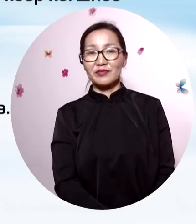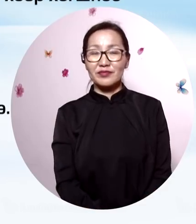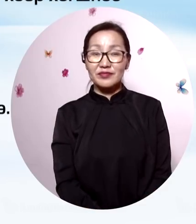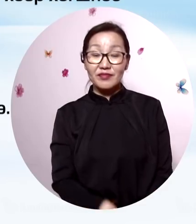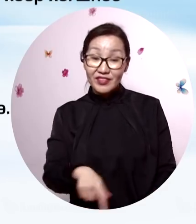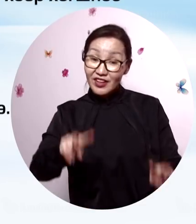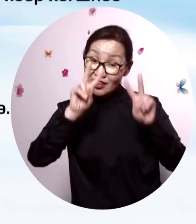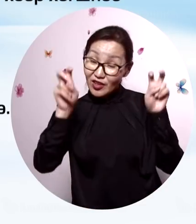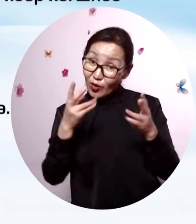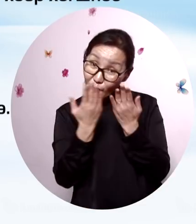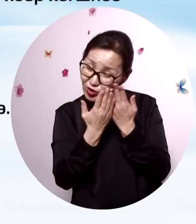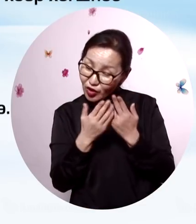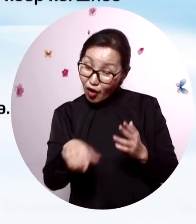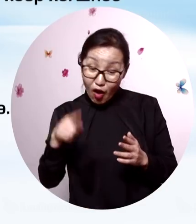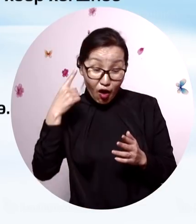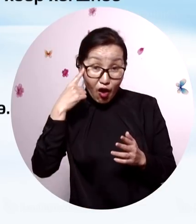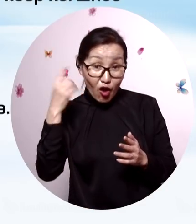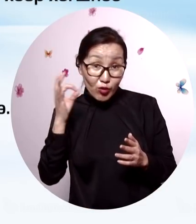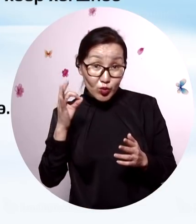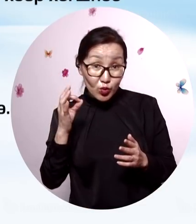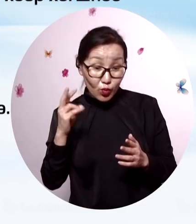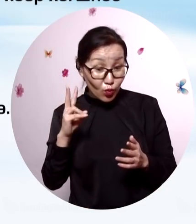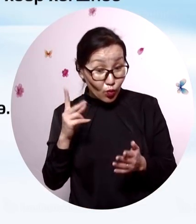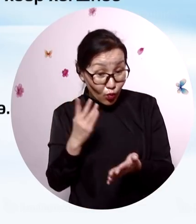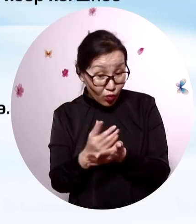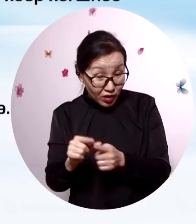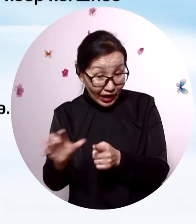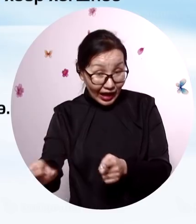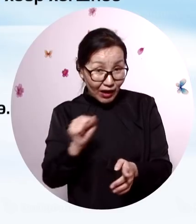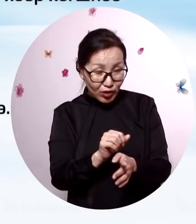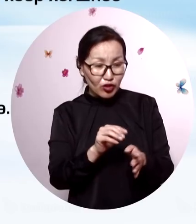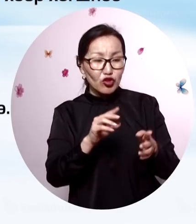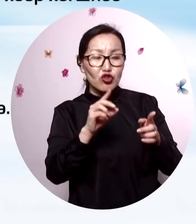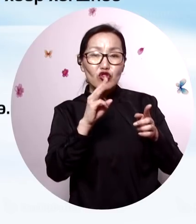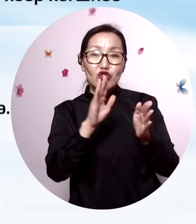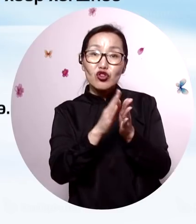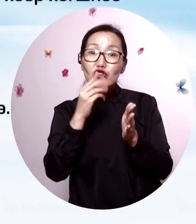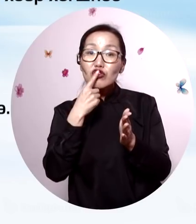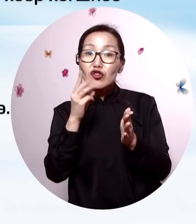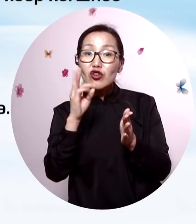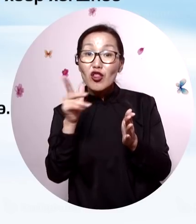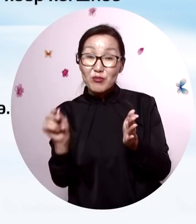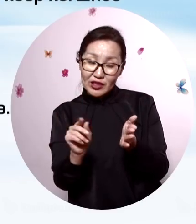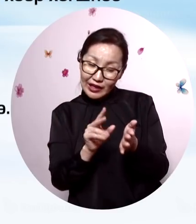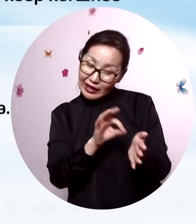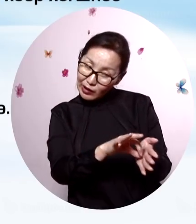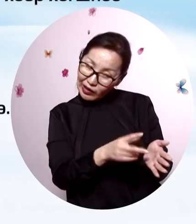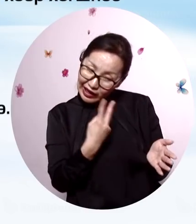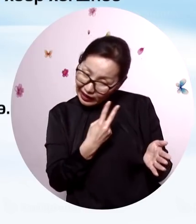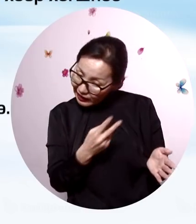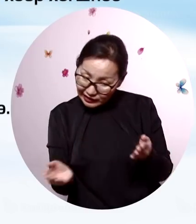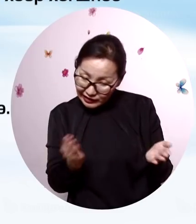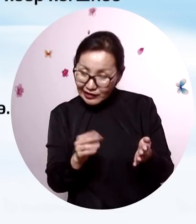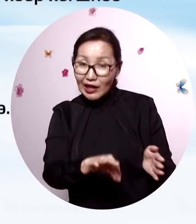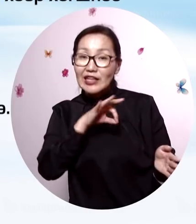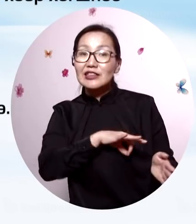За, ихэ уншихдаа ойлгомжгүй үг байвал тол бичгээ ашиглан үгийн тайлбарыг олж үзээрэй. За, багш нь бас хоёр